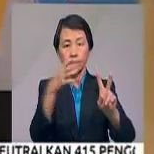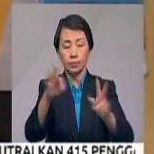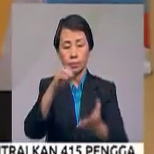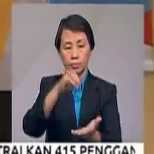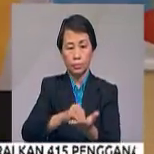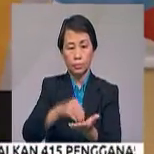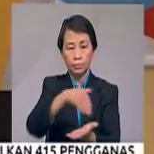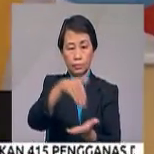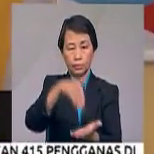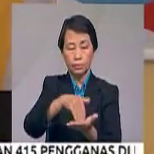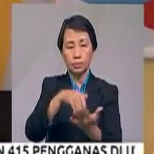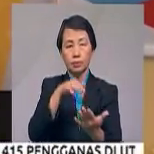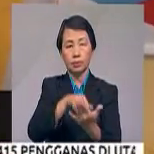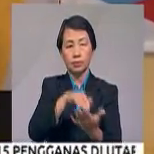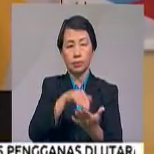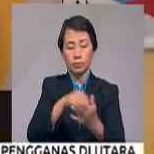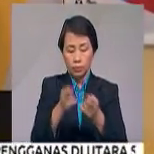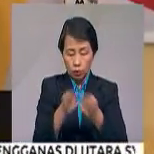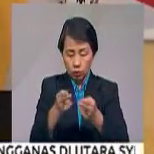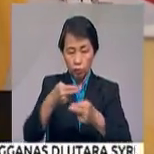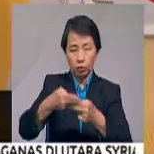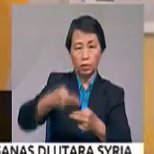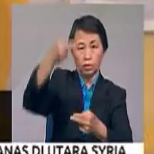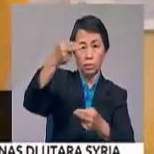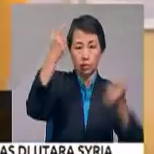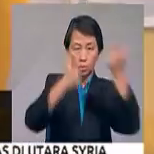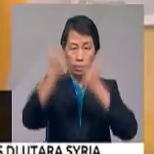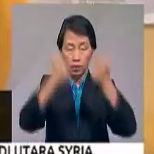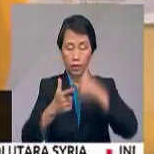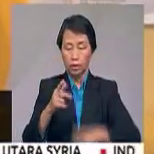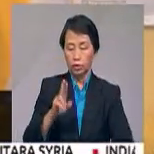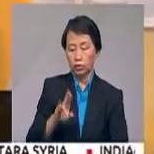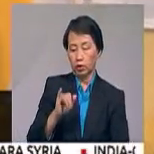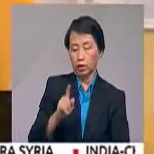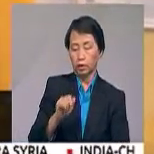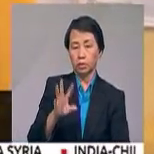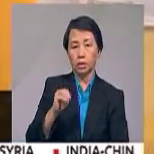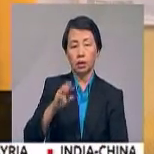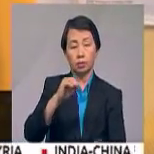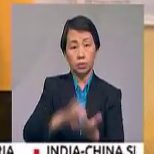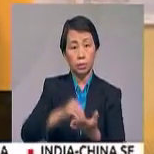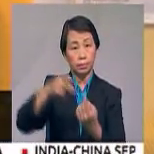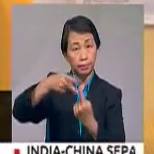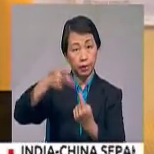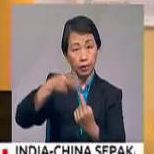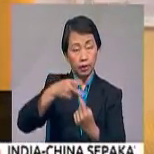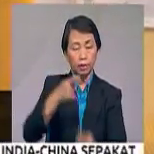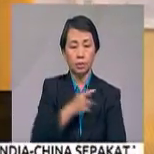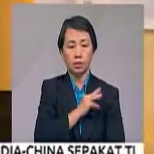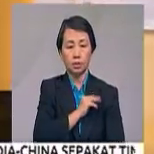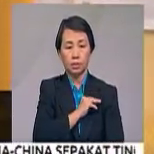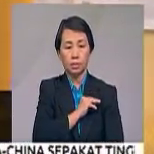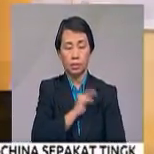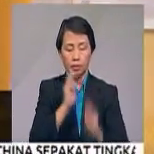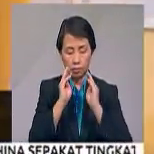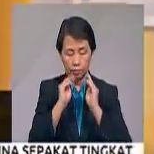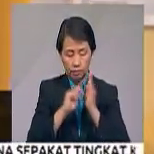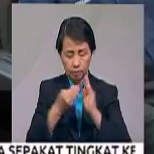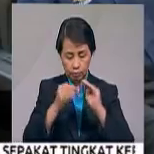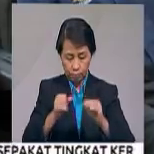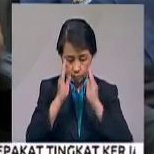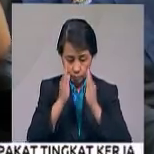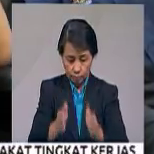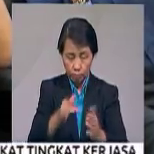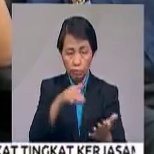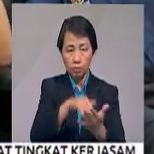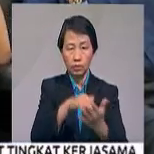Pusat Pengajian Pengurusan Hotel dan Pelancongan UiTM Permatang Pau. Kementerian Sumber Manusia sedang memfokuskan pengambilan